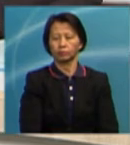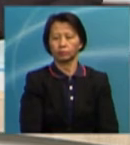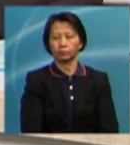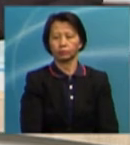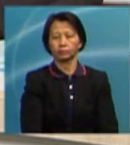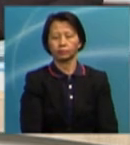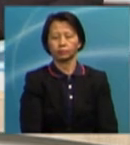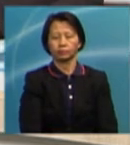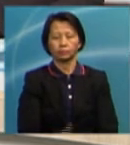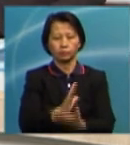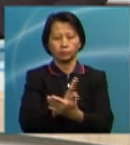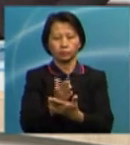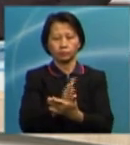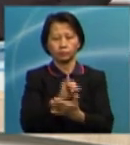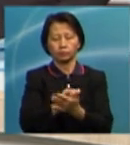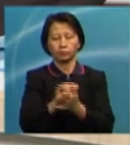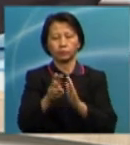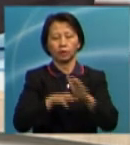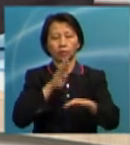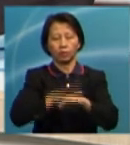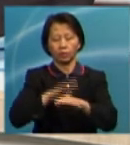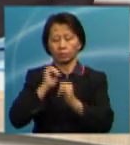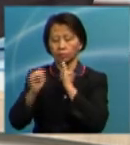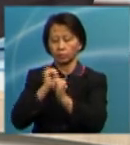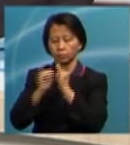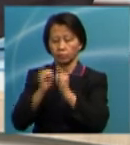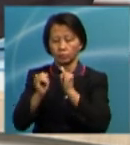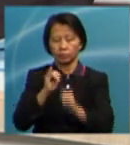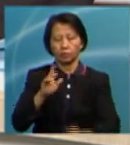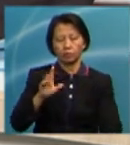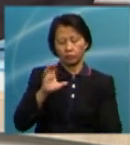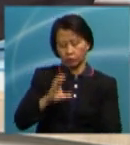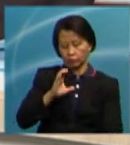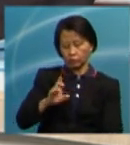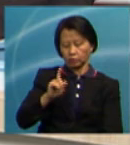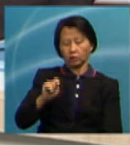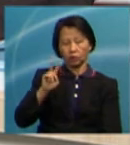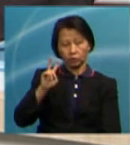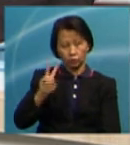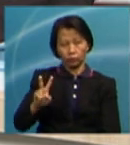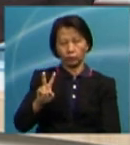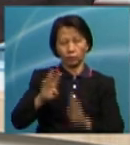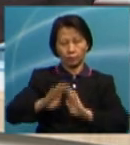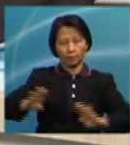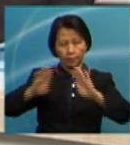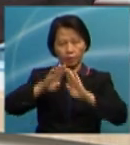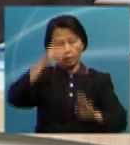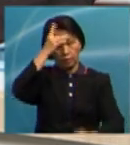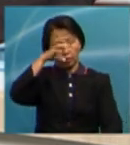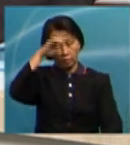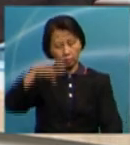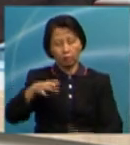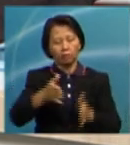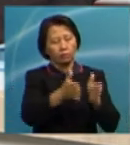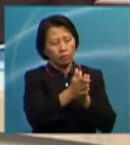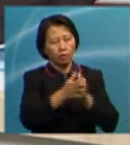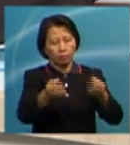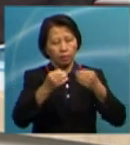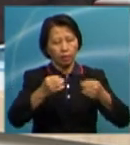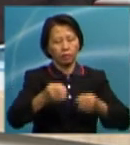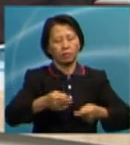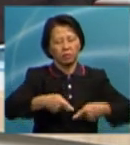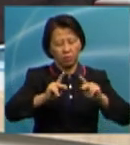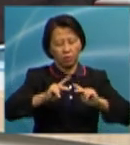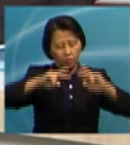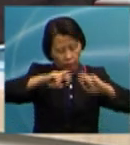tersebut sementara itu semasa diemubu stesen CCTV news Datuk Seri hisamuddin meminta diberi ruang untuk siasatan